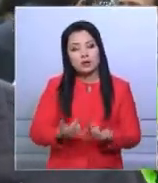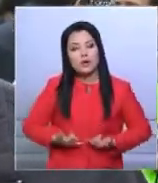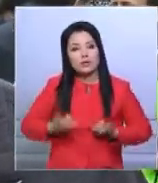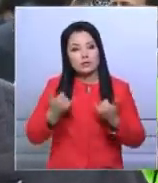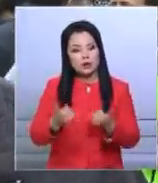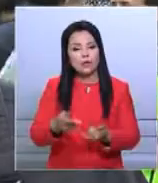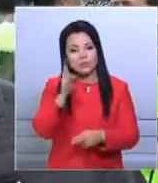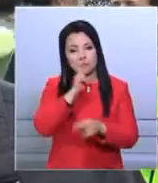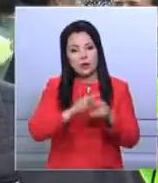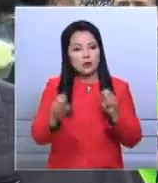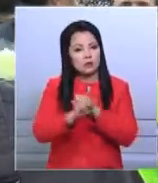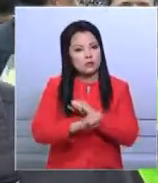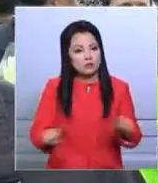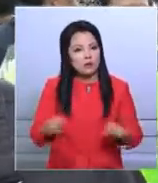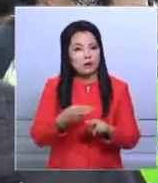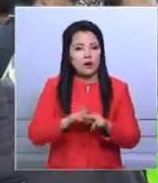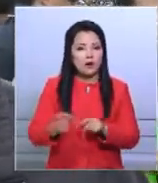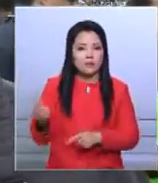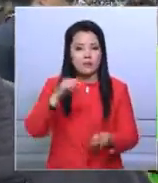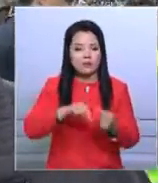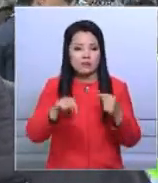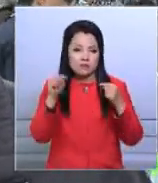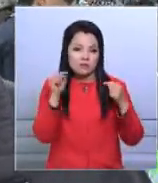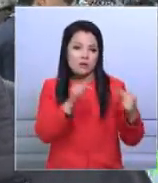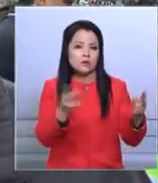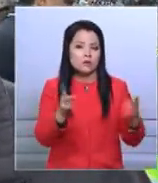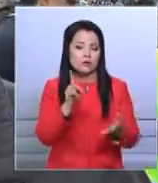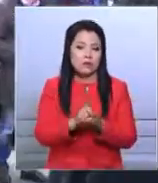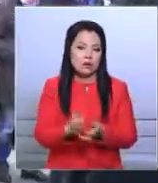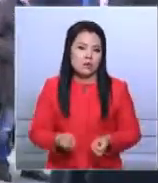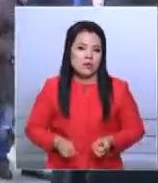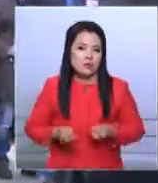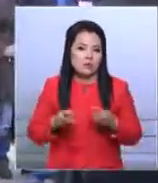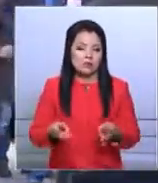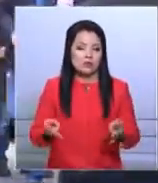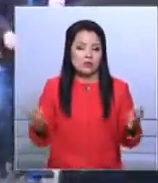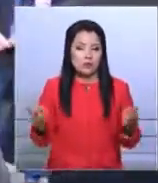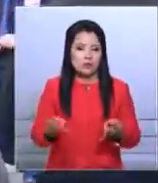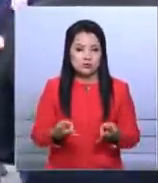оны жоғалтпауымыз керек. Баршамыз бірігіп лаңкестерге қарсы тұра аламыз.